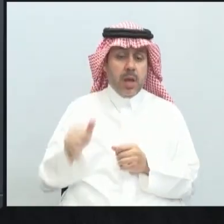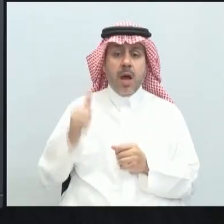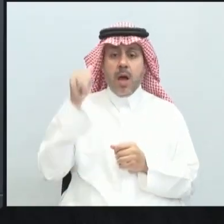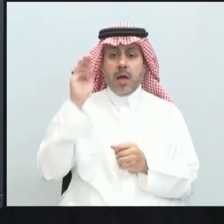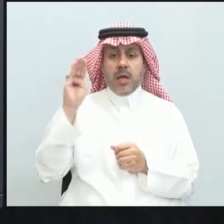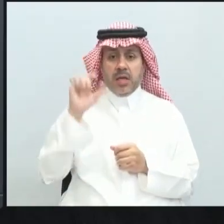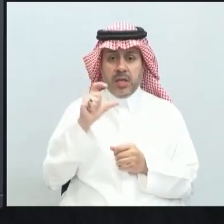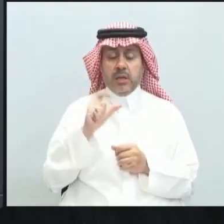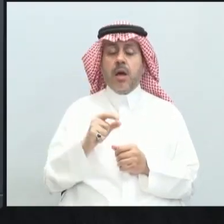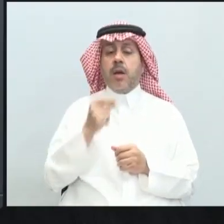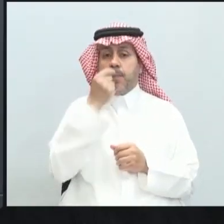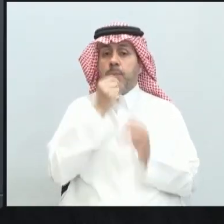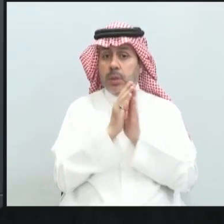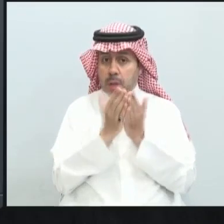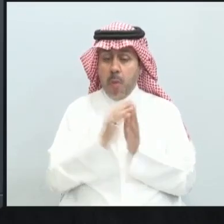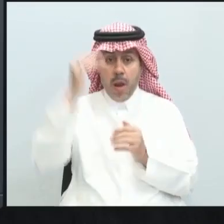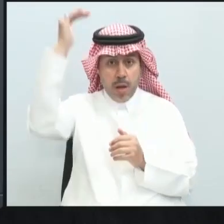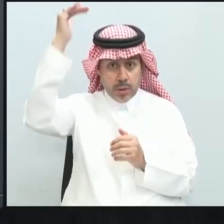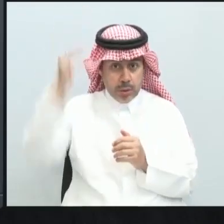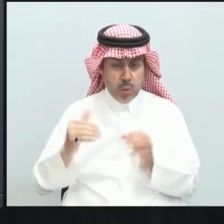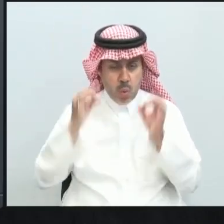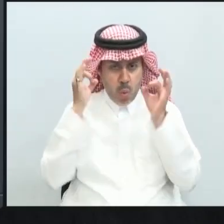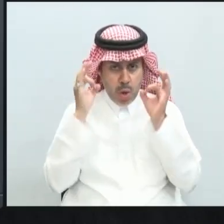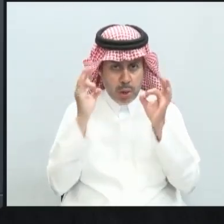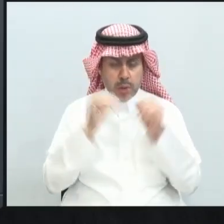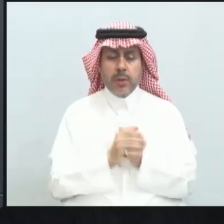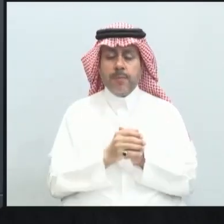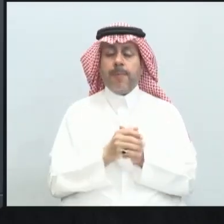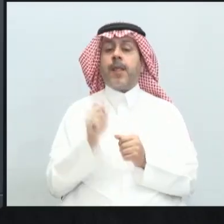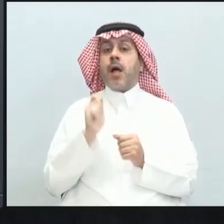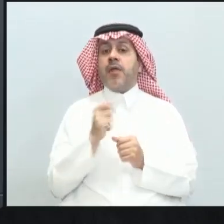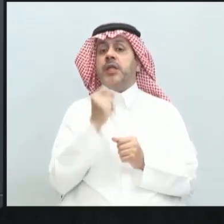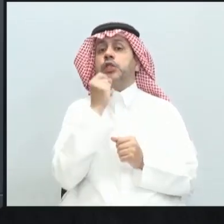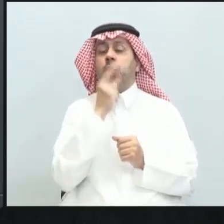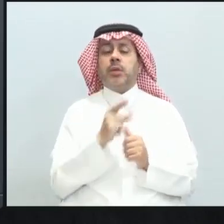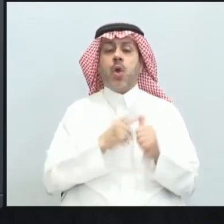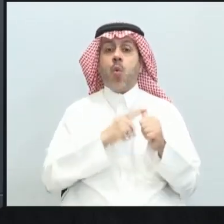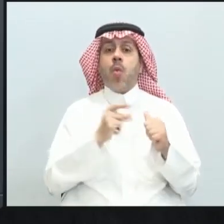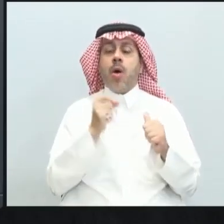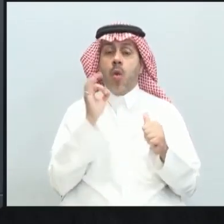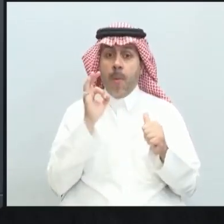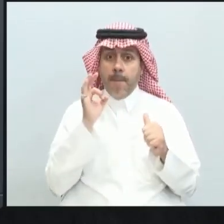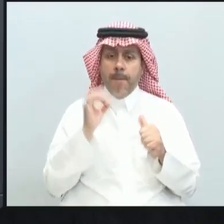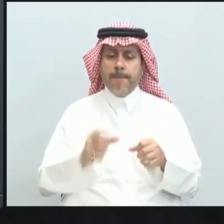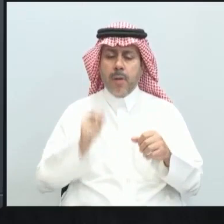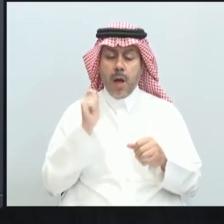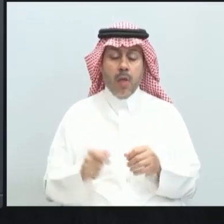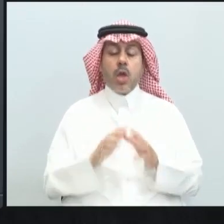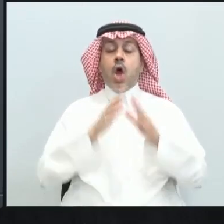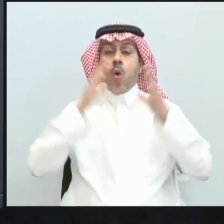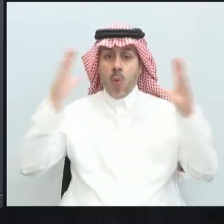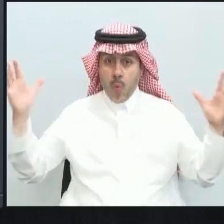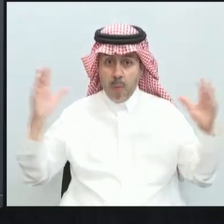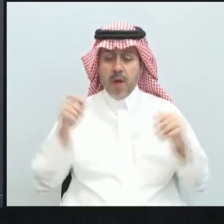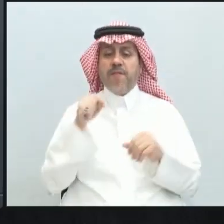كتاب الله تعالى وليس فقط هذه السوره يؤكد على قضيه التوحيد وانها القضيه الام والقضيه الكبرى